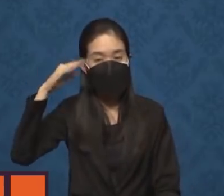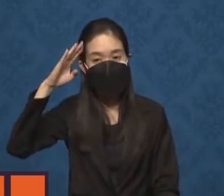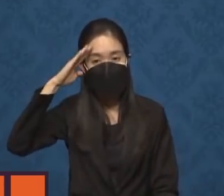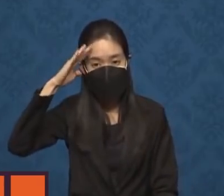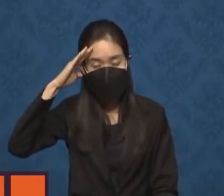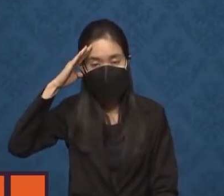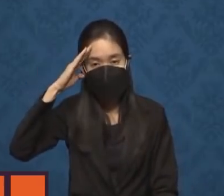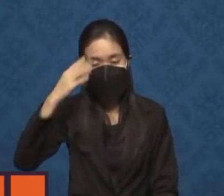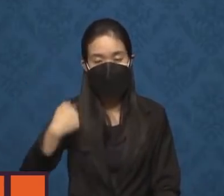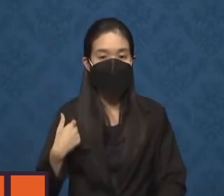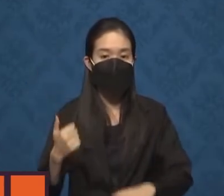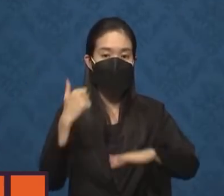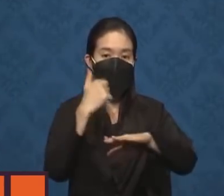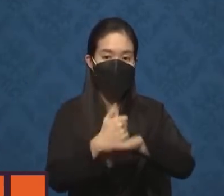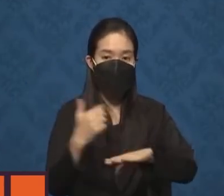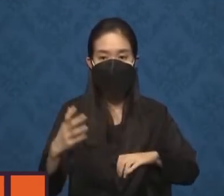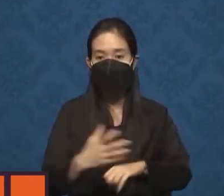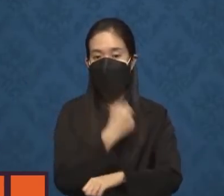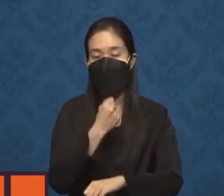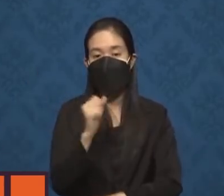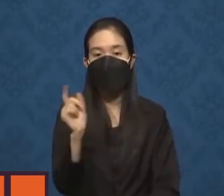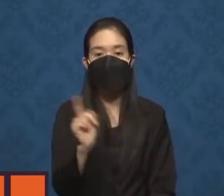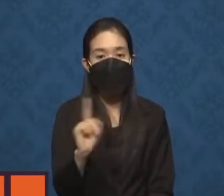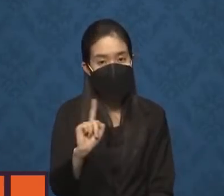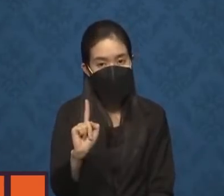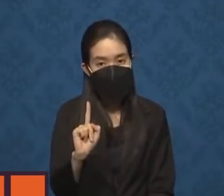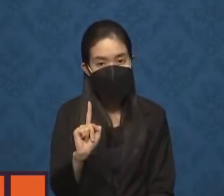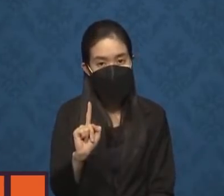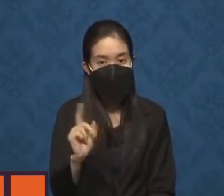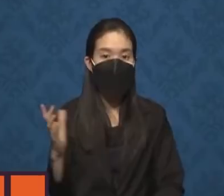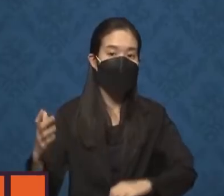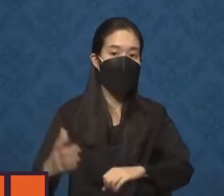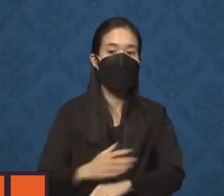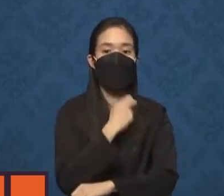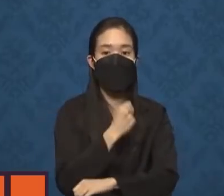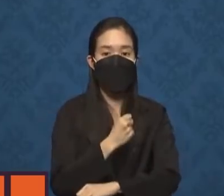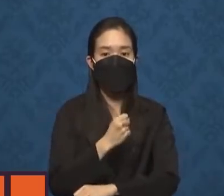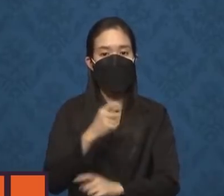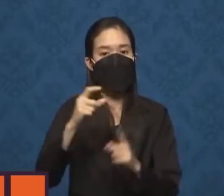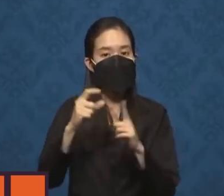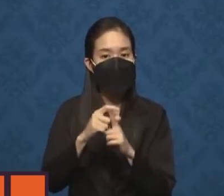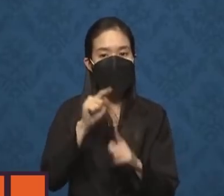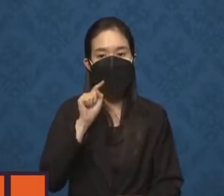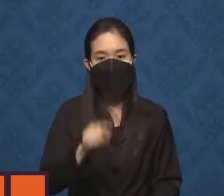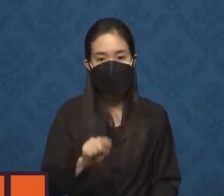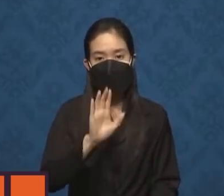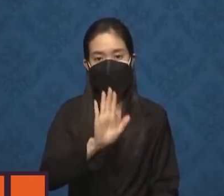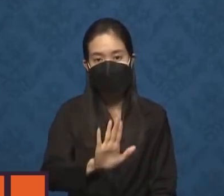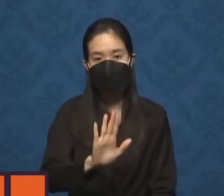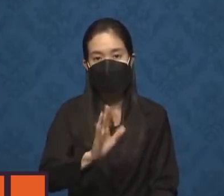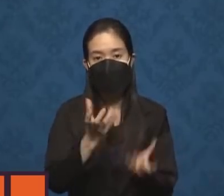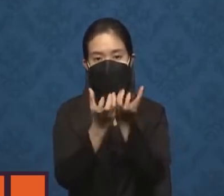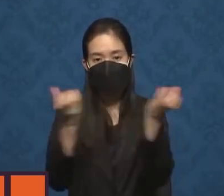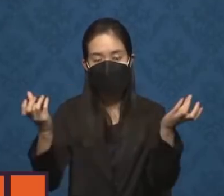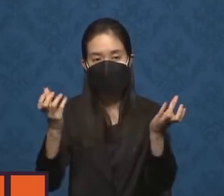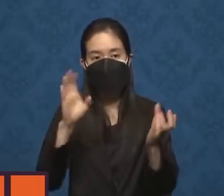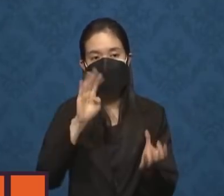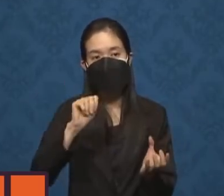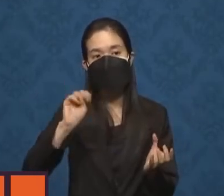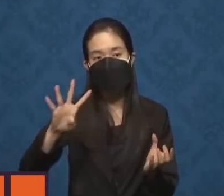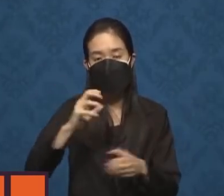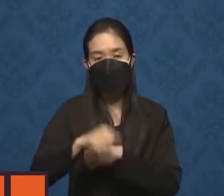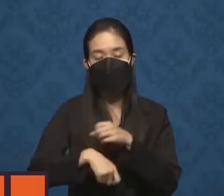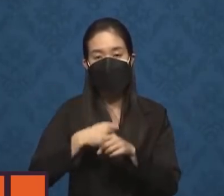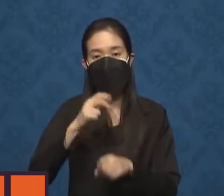ได้อำนาจรัฐถาธิปัตย์ค่ะและใช้อำนาจพิเศษจากมาตรา44ของรัฐธรรมนูญฉบับชั่วคราว